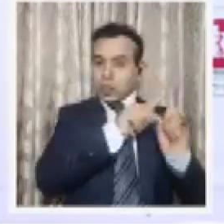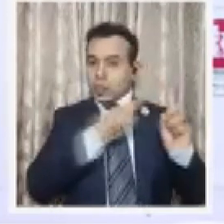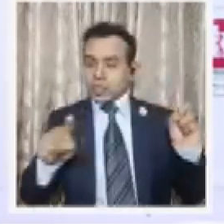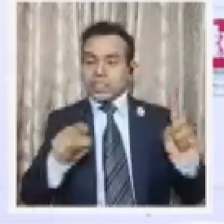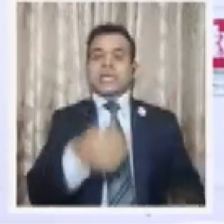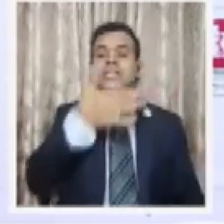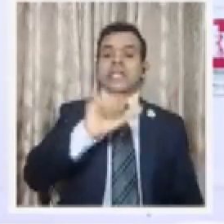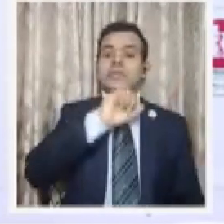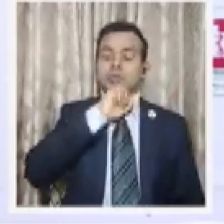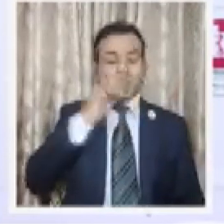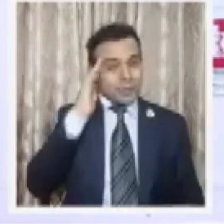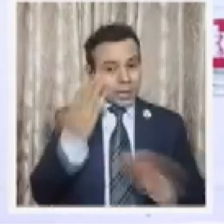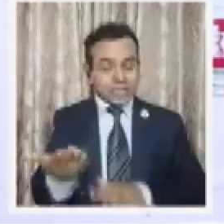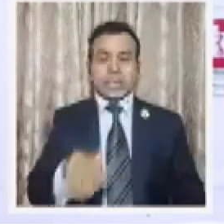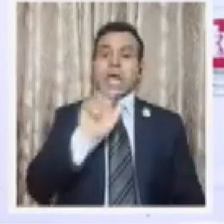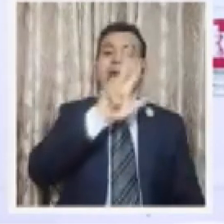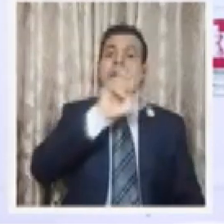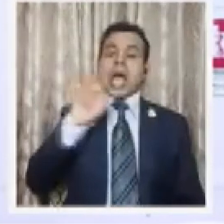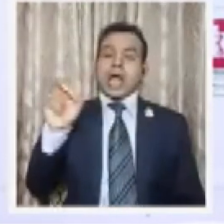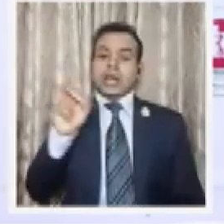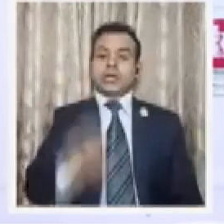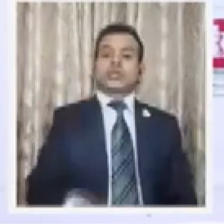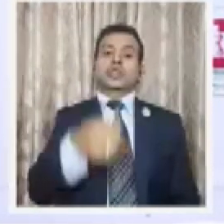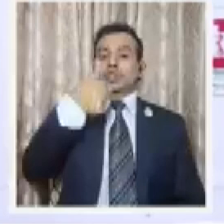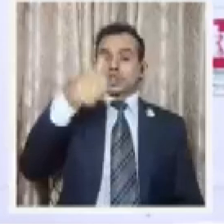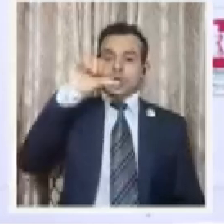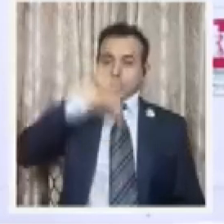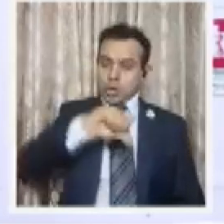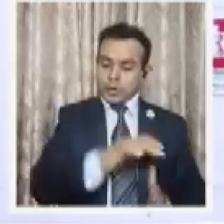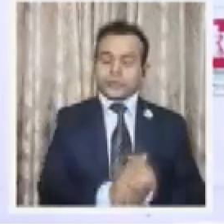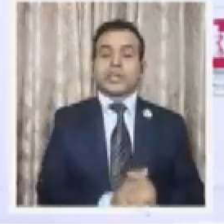41 থেকে 50 বছর 425 জন, 14.17%,